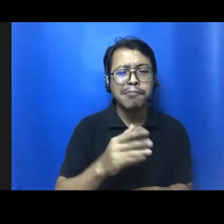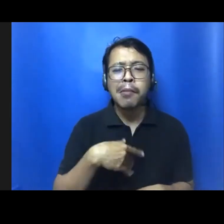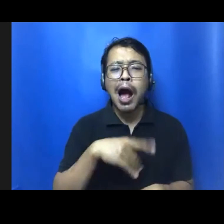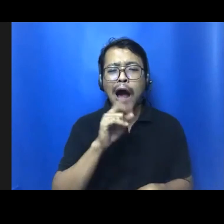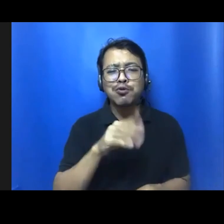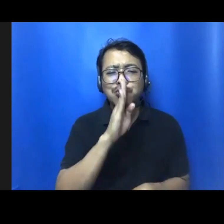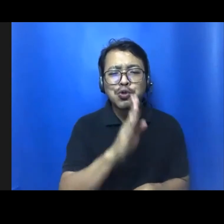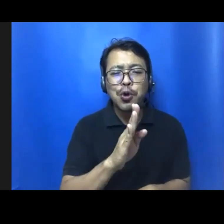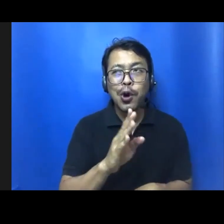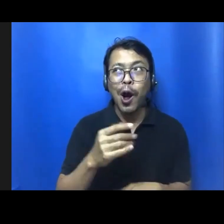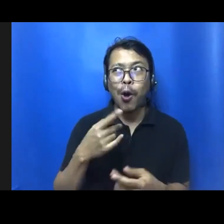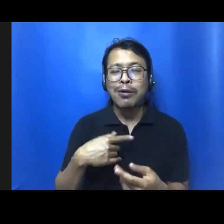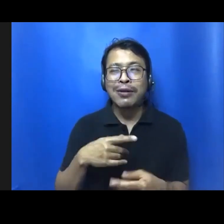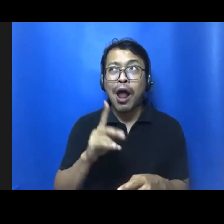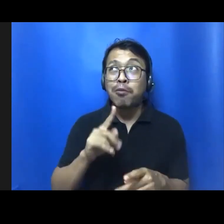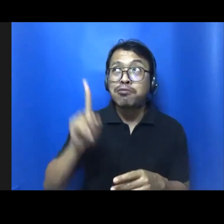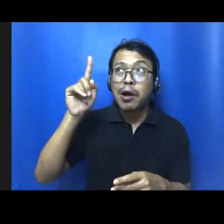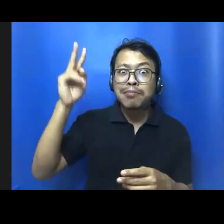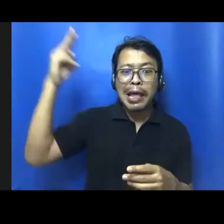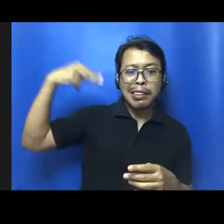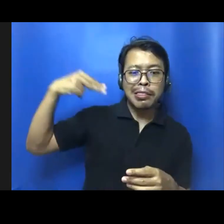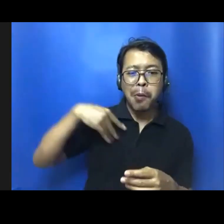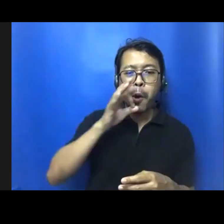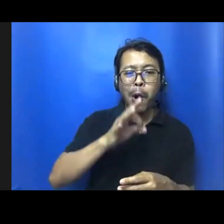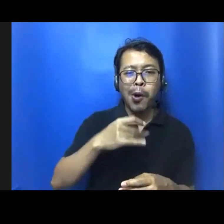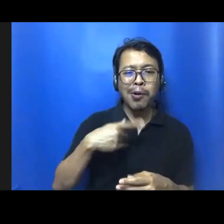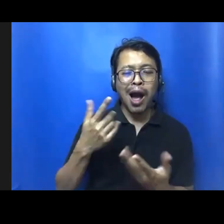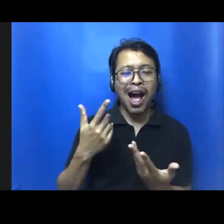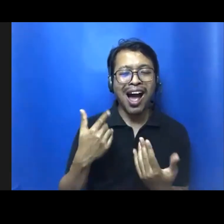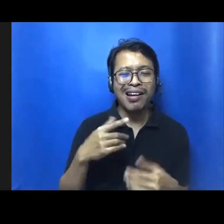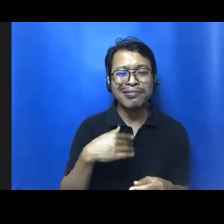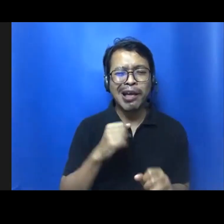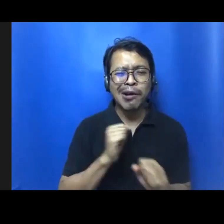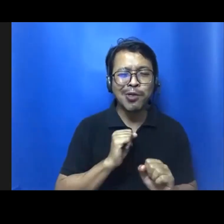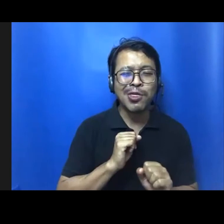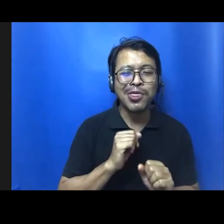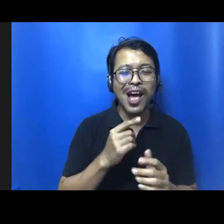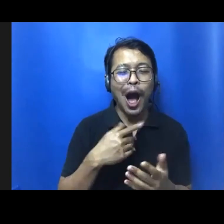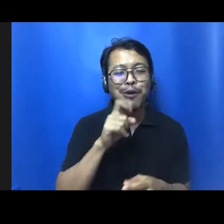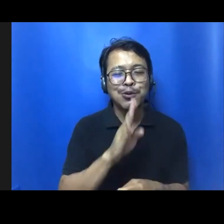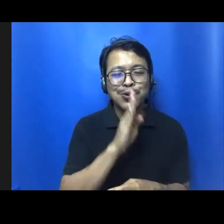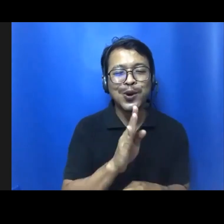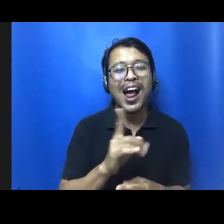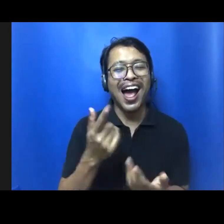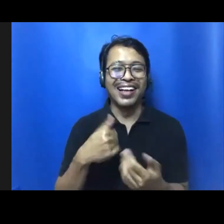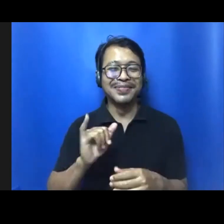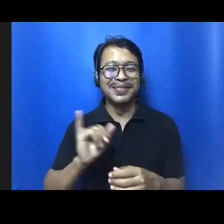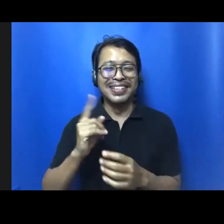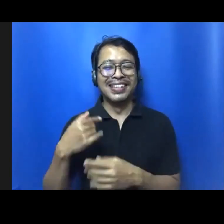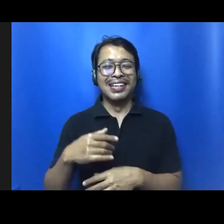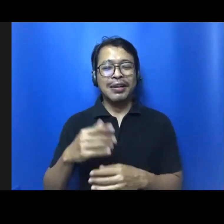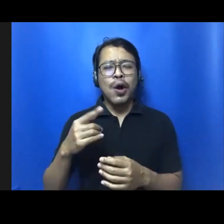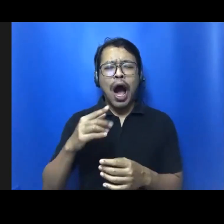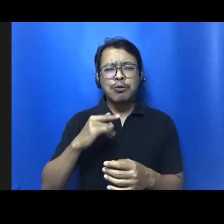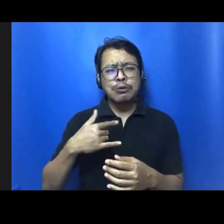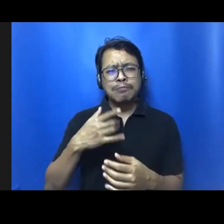depan, saya ulang lagi, hard skill perlu, tetapi itu bukan satu-satunya. Justru soft skill seperti tadi,